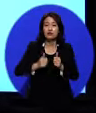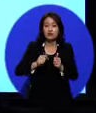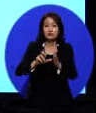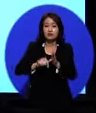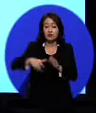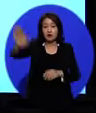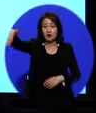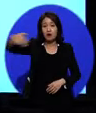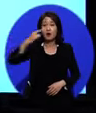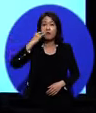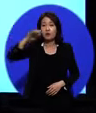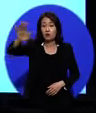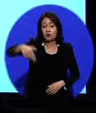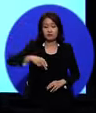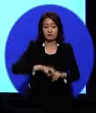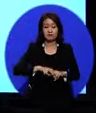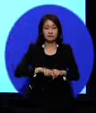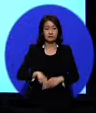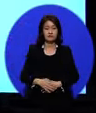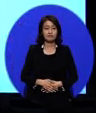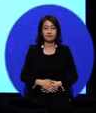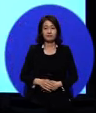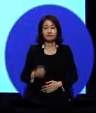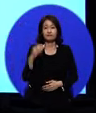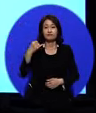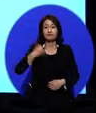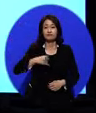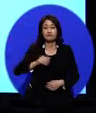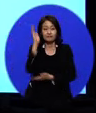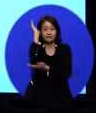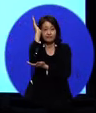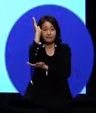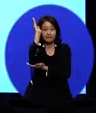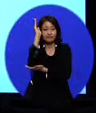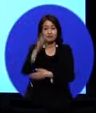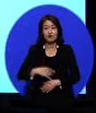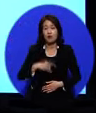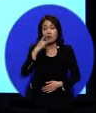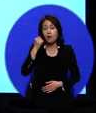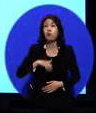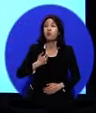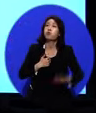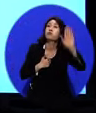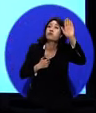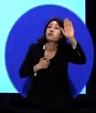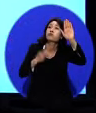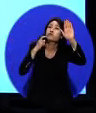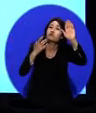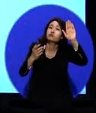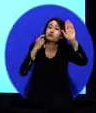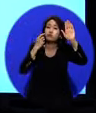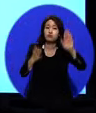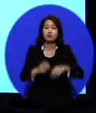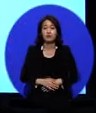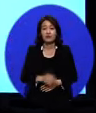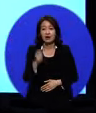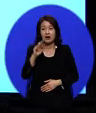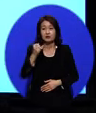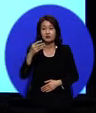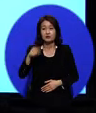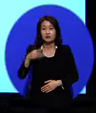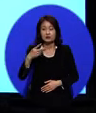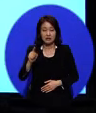앉으세요. 엄마는 앉아요. 아이는 강의예요. 엄마는 모르겠으면 질문하죠. 예, 네,